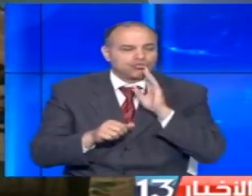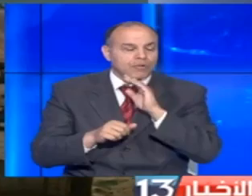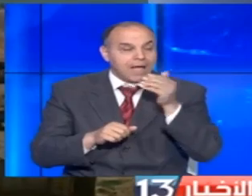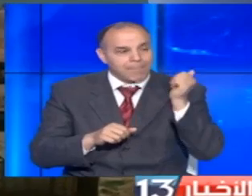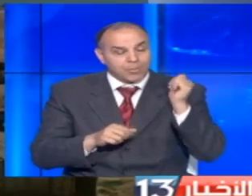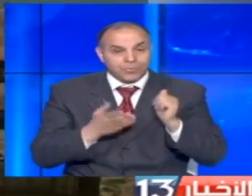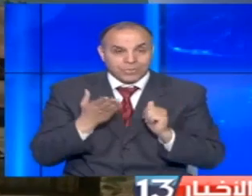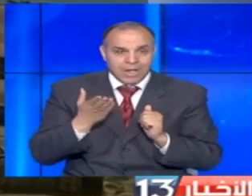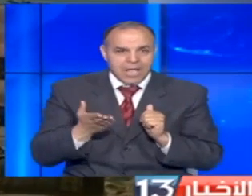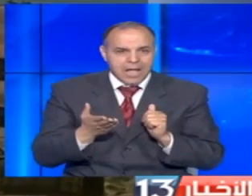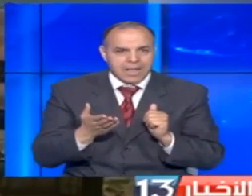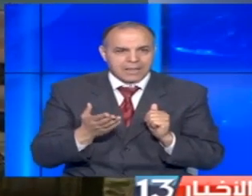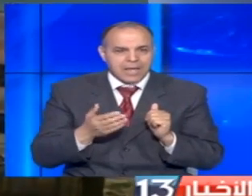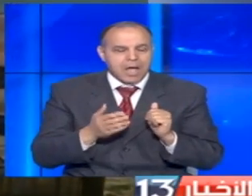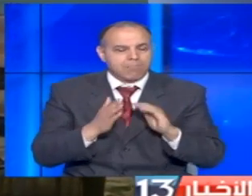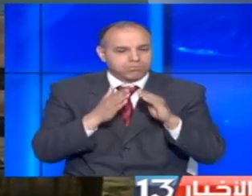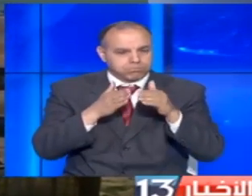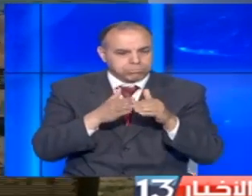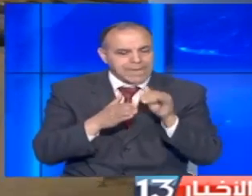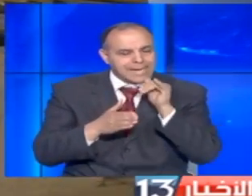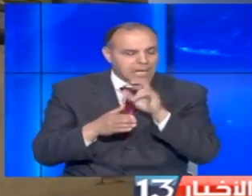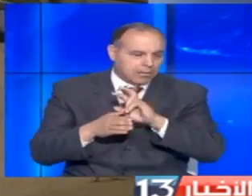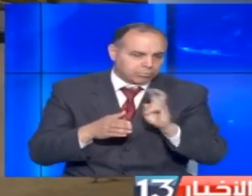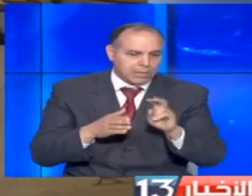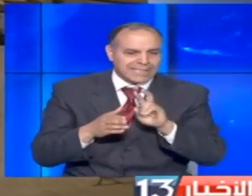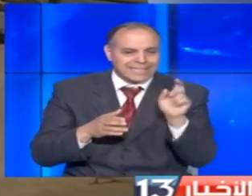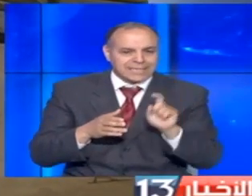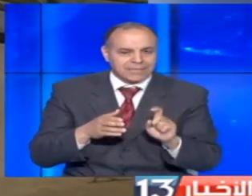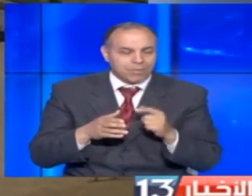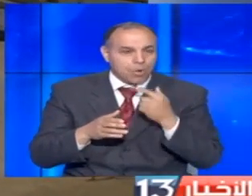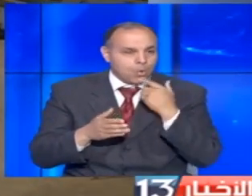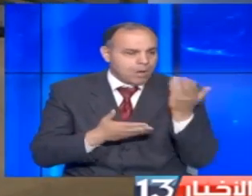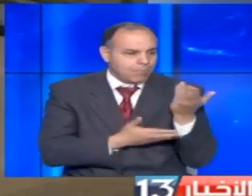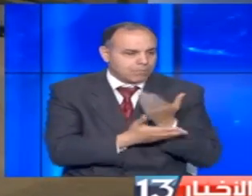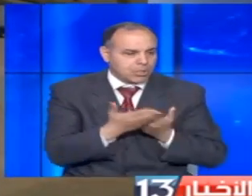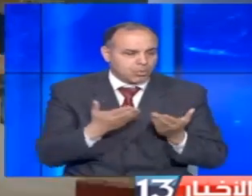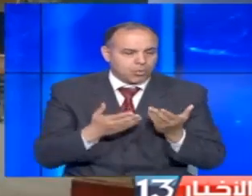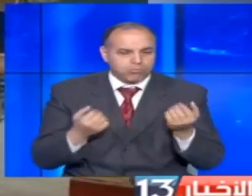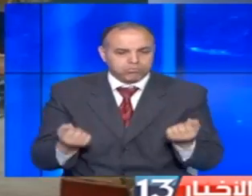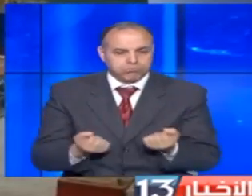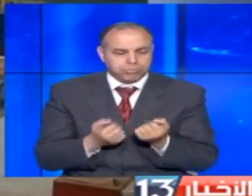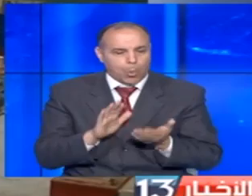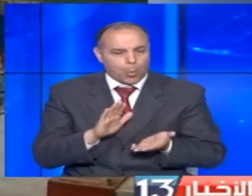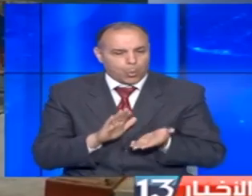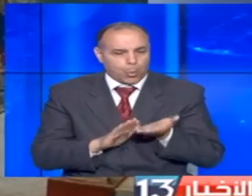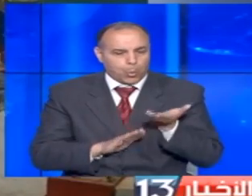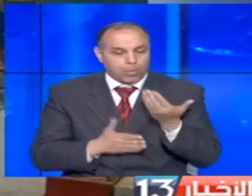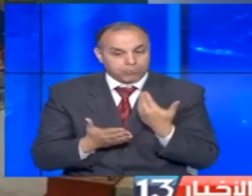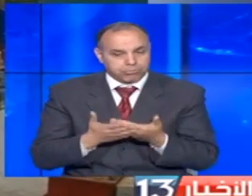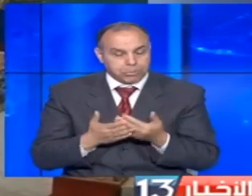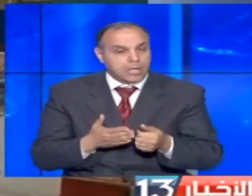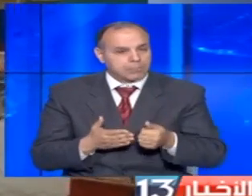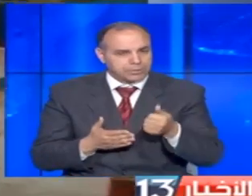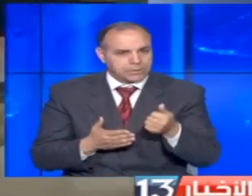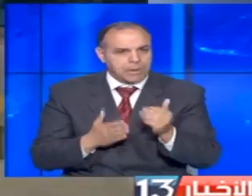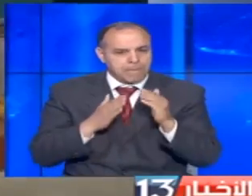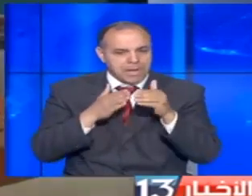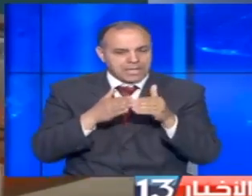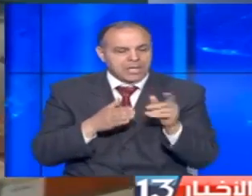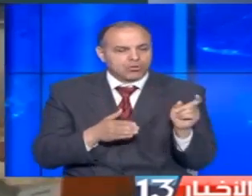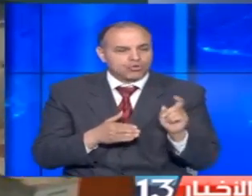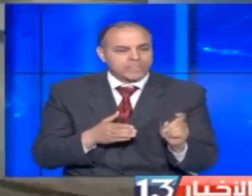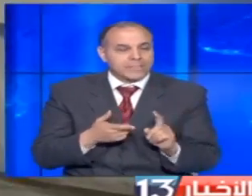الماضي نحو احدى الموانئ الايطاليه حجم مبادلات ونشاط ارتفعت مؤشراته بميناء